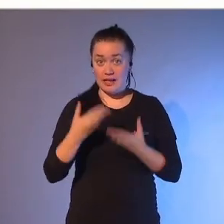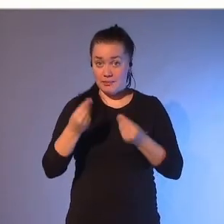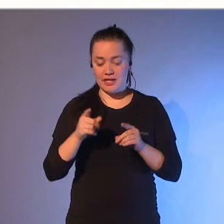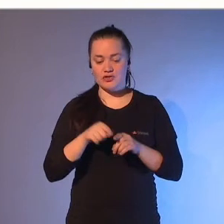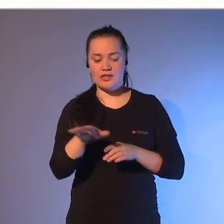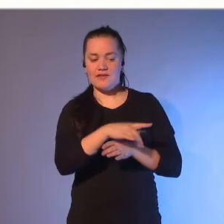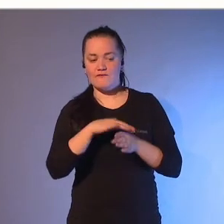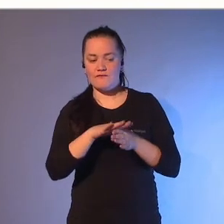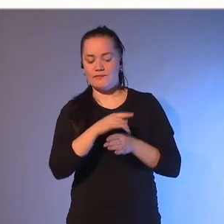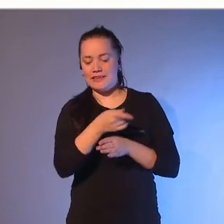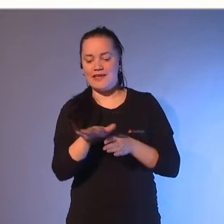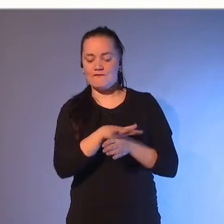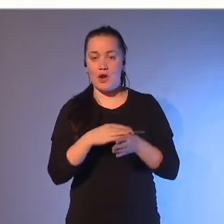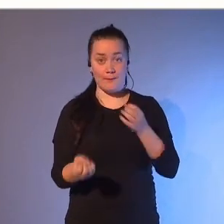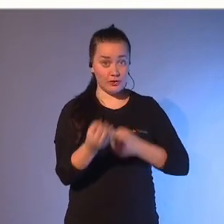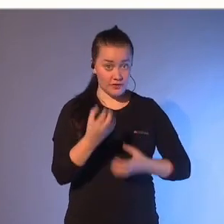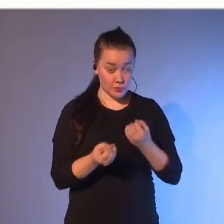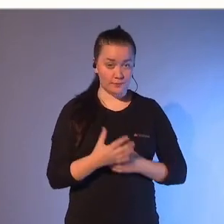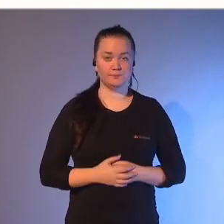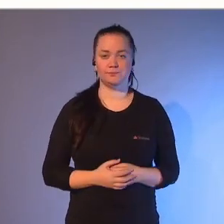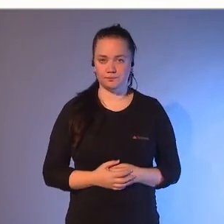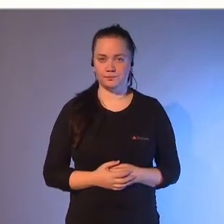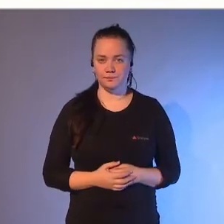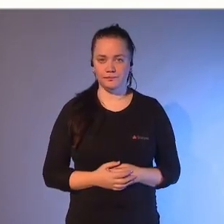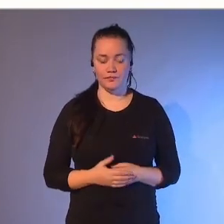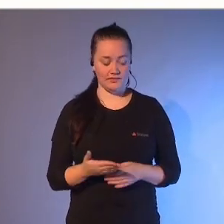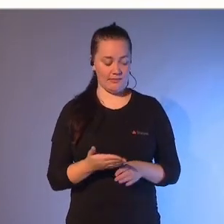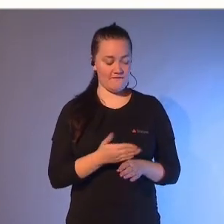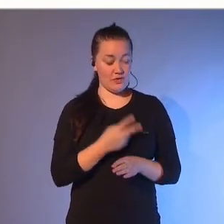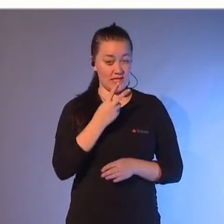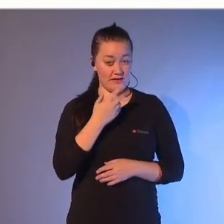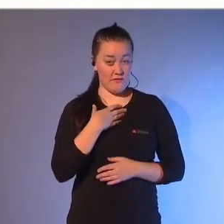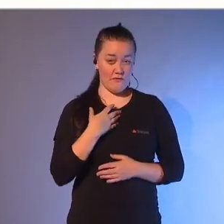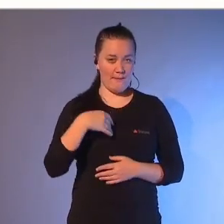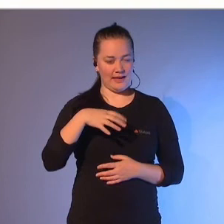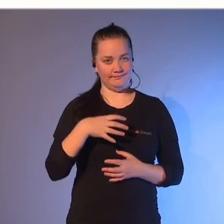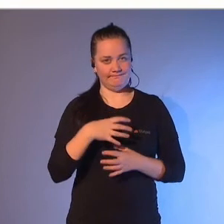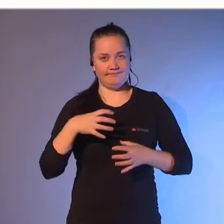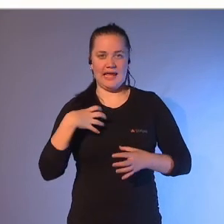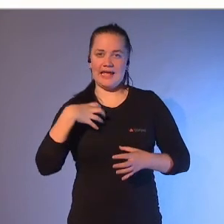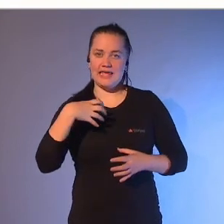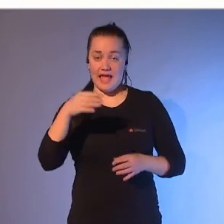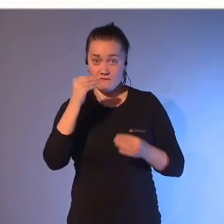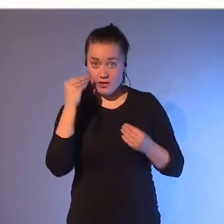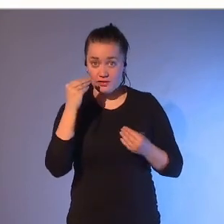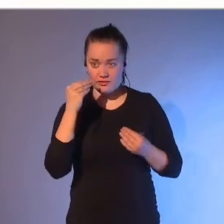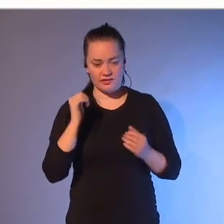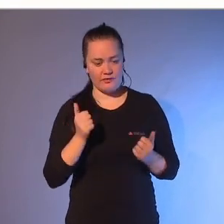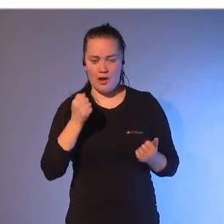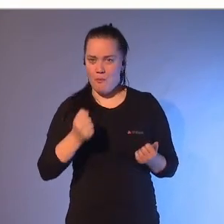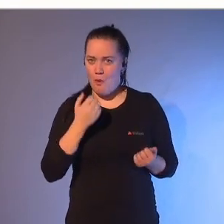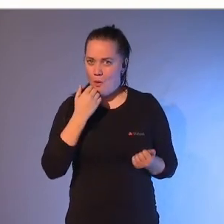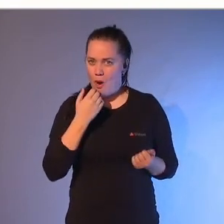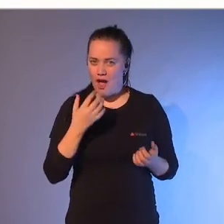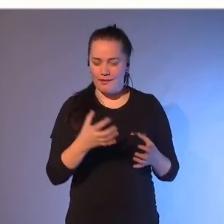Kan det også være sånn at forutsetninger for å få rike erfaringer, selvsagt at du må ha